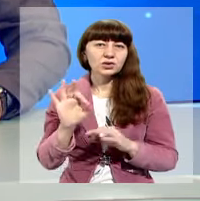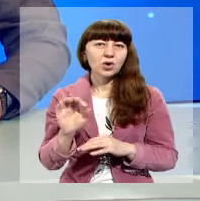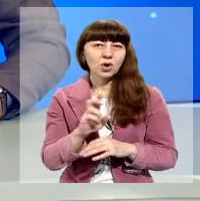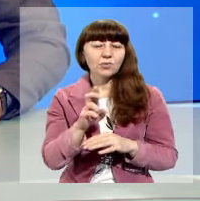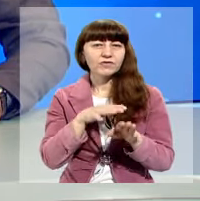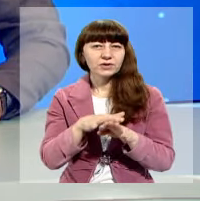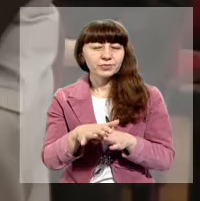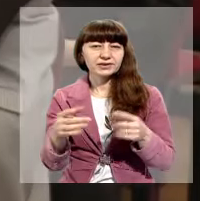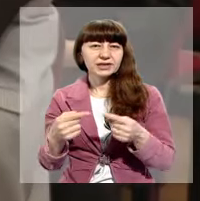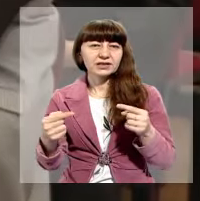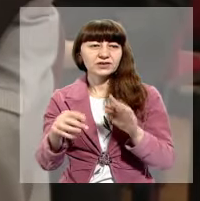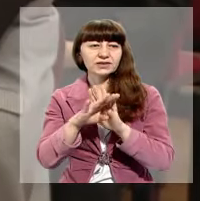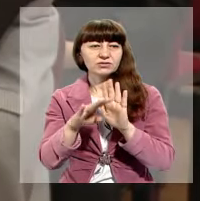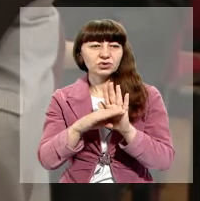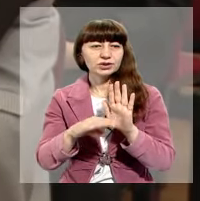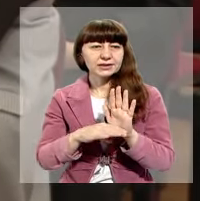баяндады.